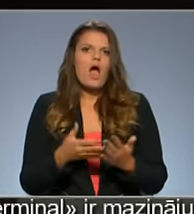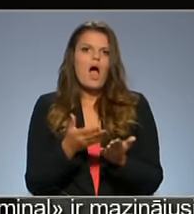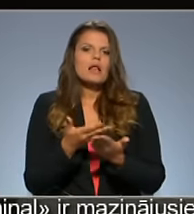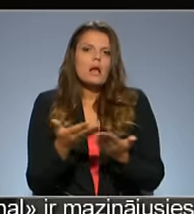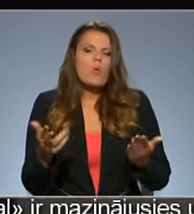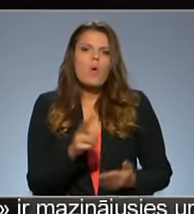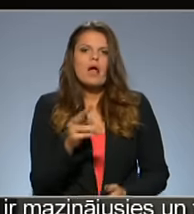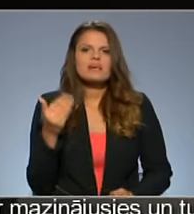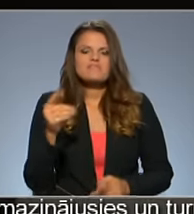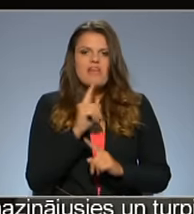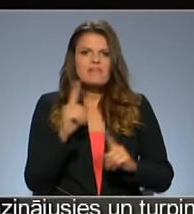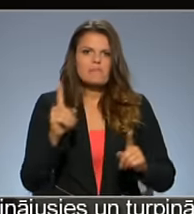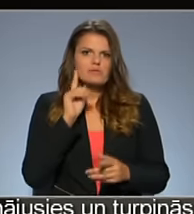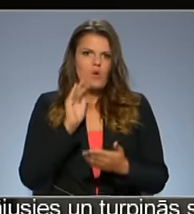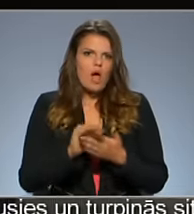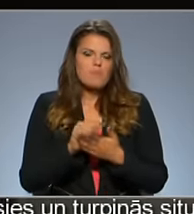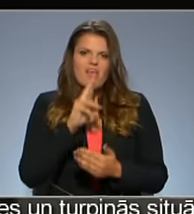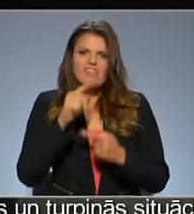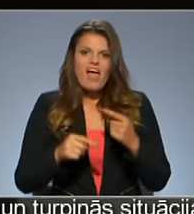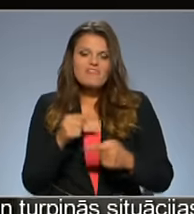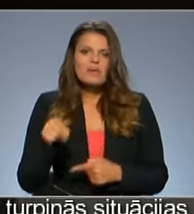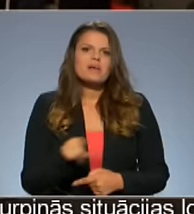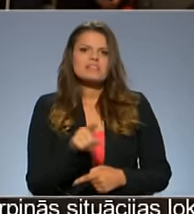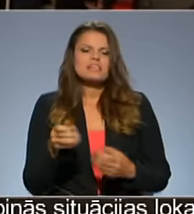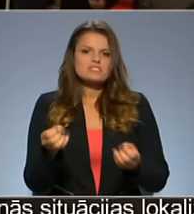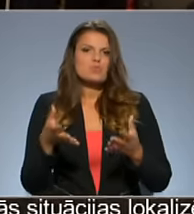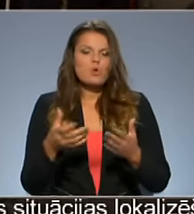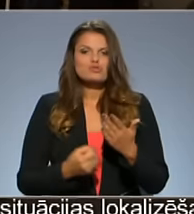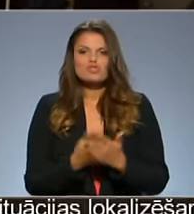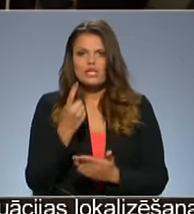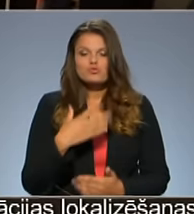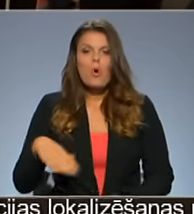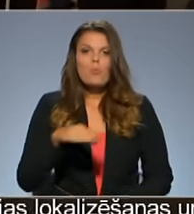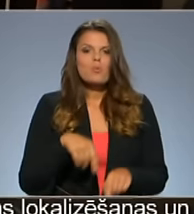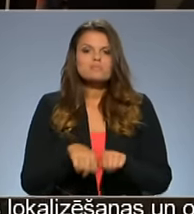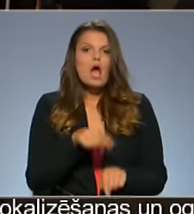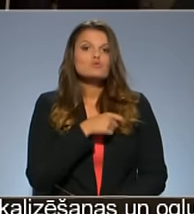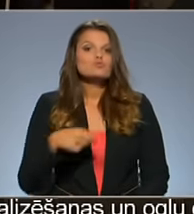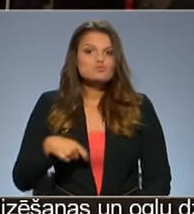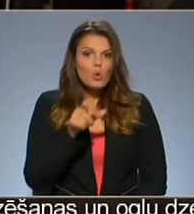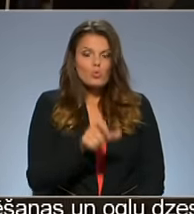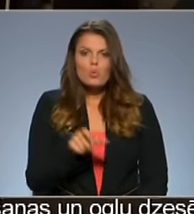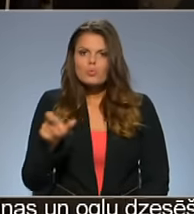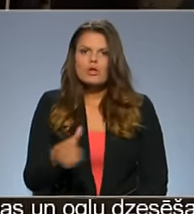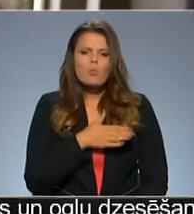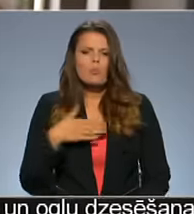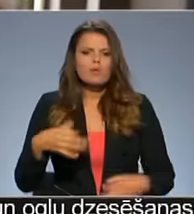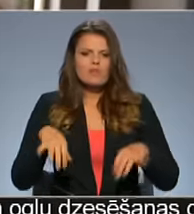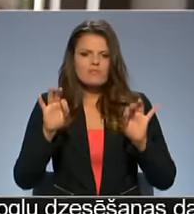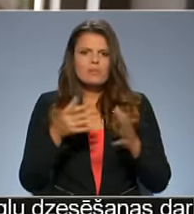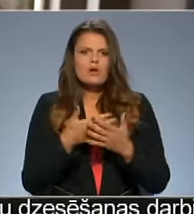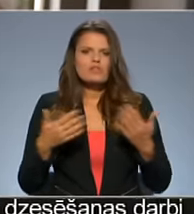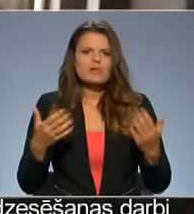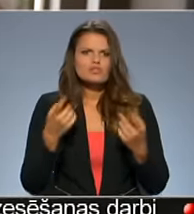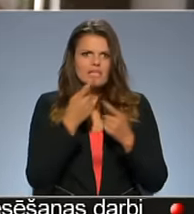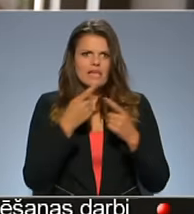viņai īpatnējs un viņai atpazīstams. Nevienmēr tas tik spoži izdodas. Mums kā studentiem tas ir ļoti vērtīgi. Dažādas informācijas plūsmas nāk